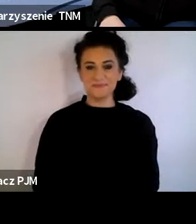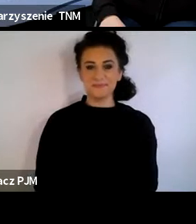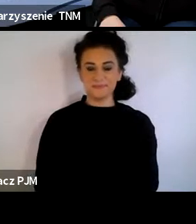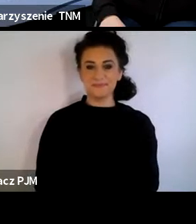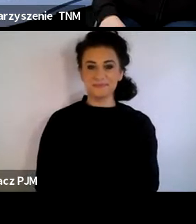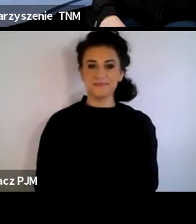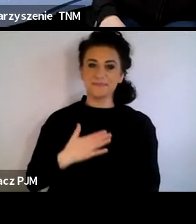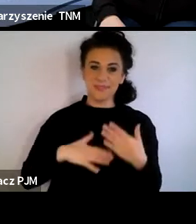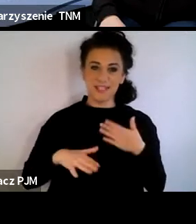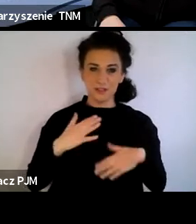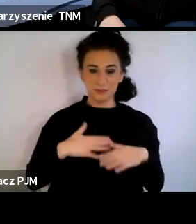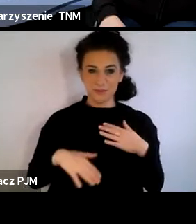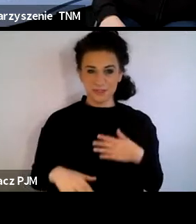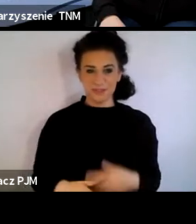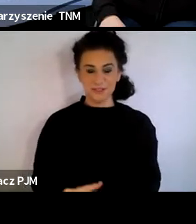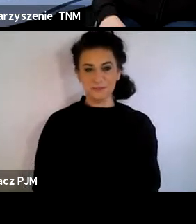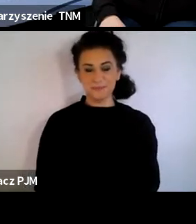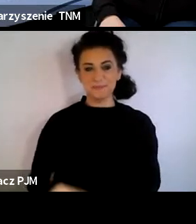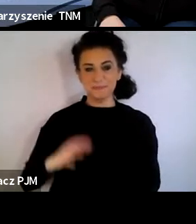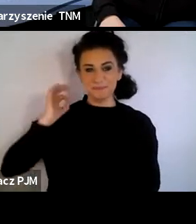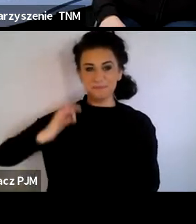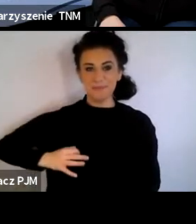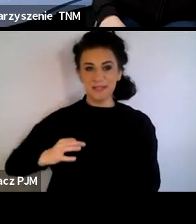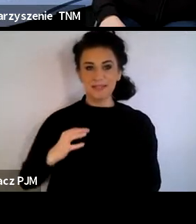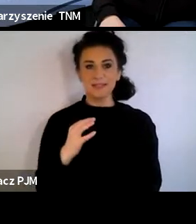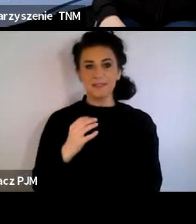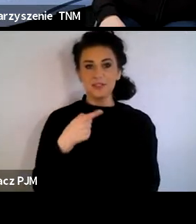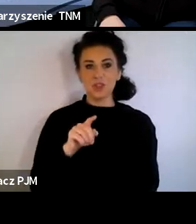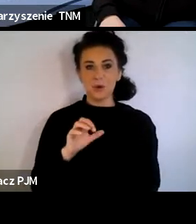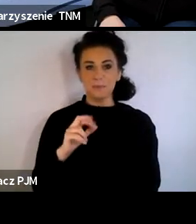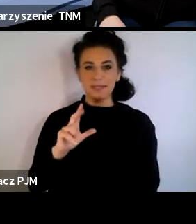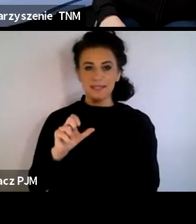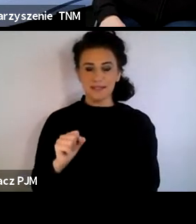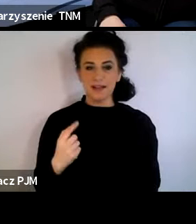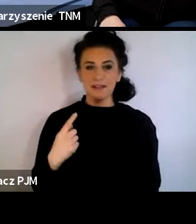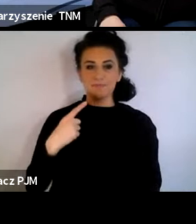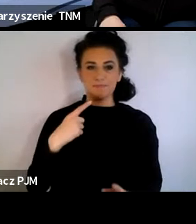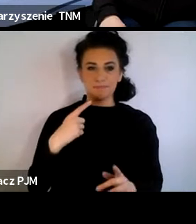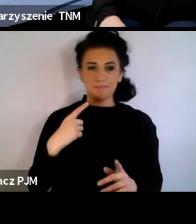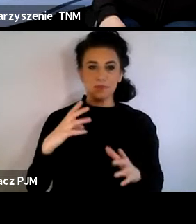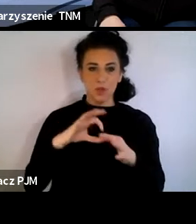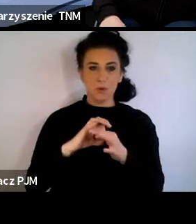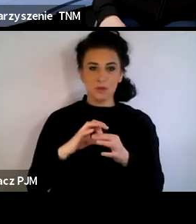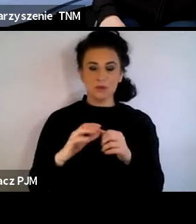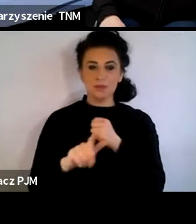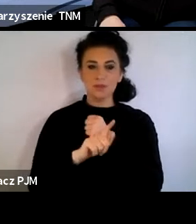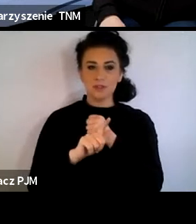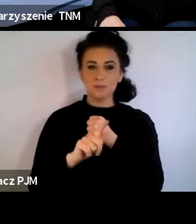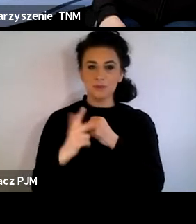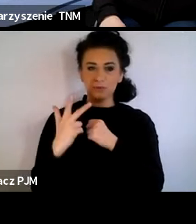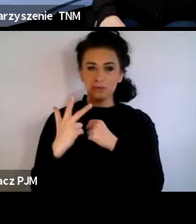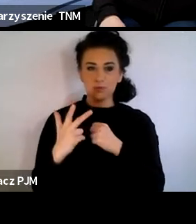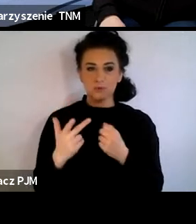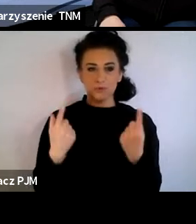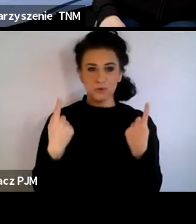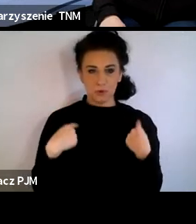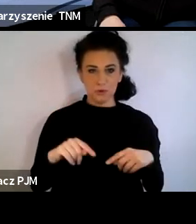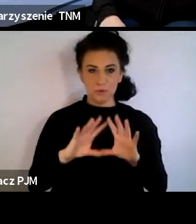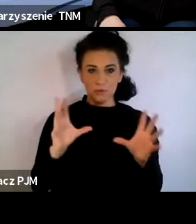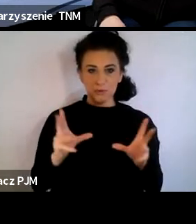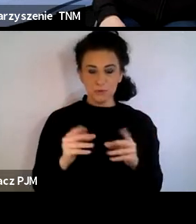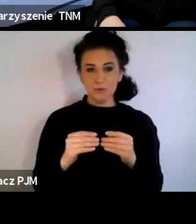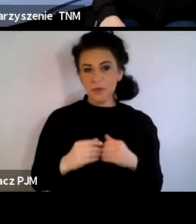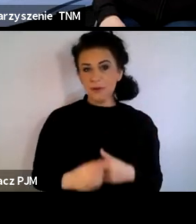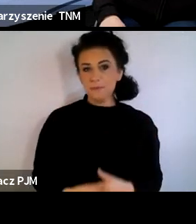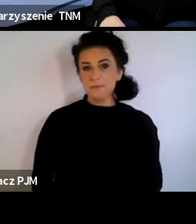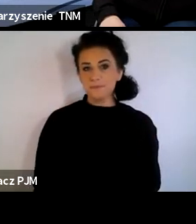Bardzo się cieszymy. Pani Dominika Plus dołączyła. Dzień dobry, witam serdecznie. Mamy 73 osoby, proszę Państwa. Dajmy sobie